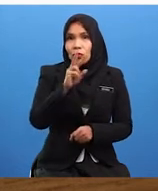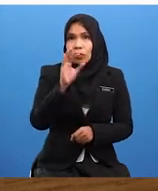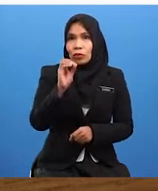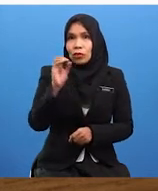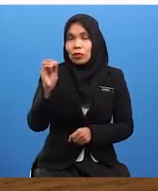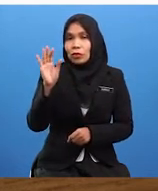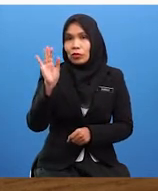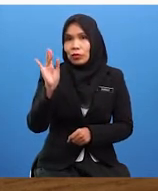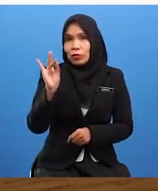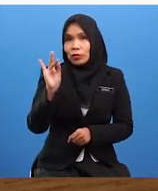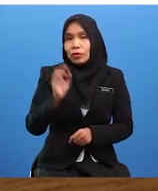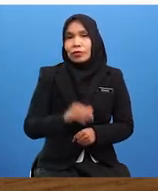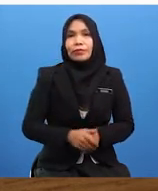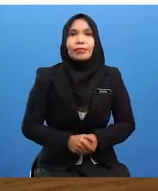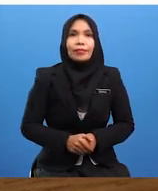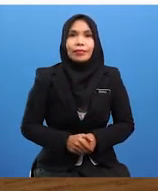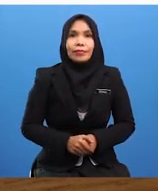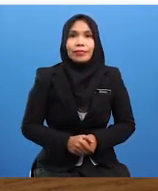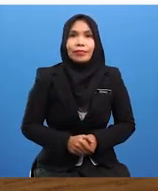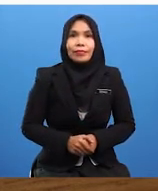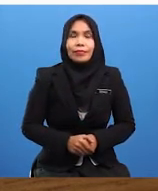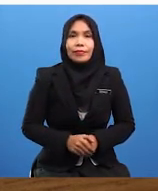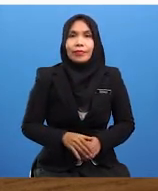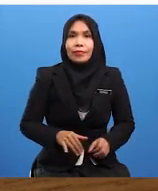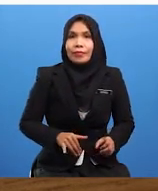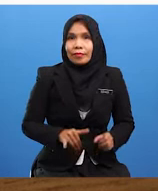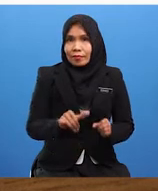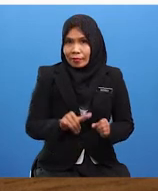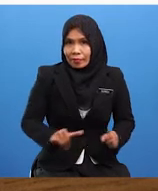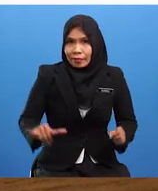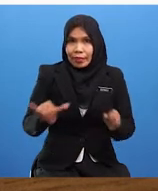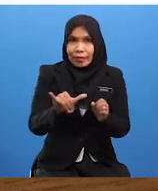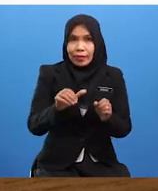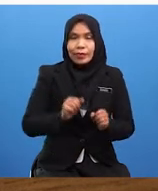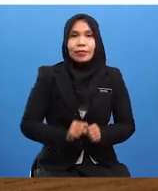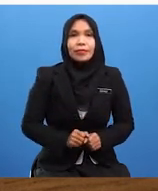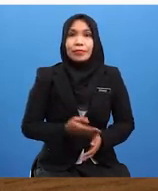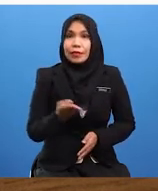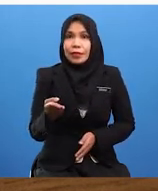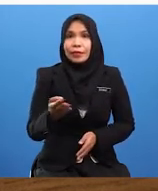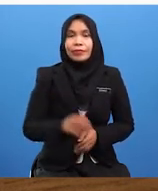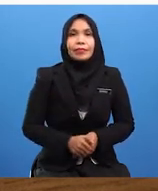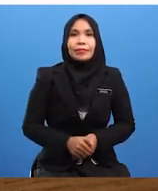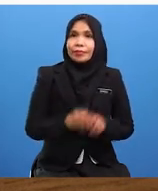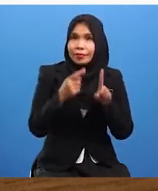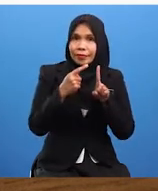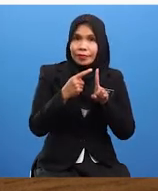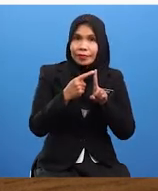Selangor. Antara karya cetakan Reza Piyadasa, The Haji Family,